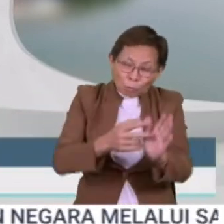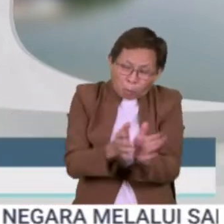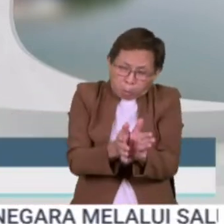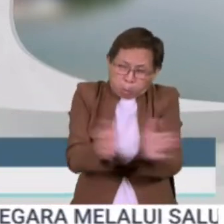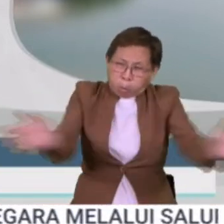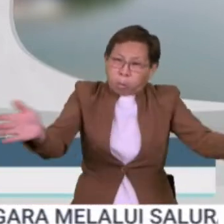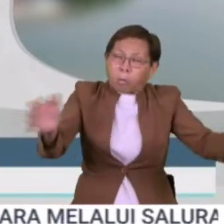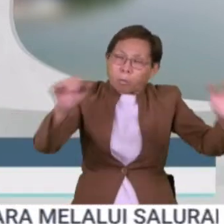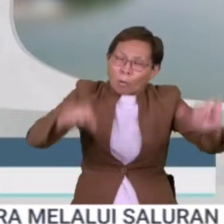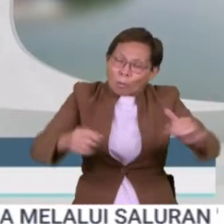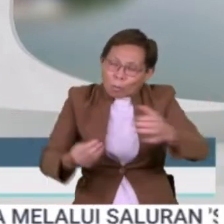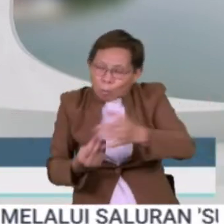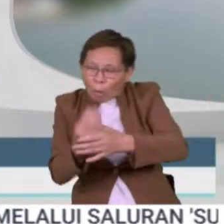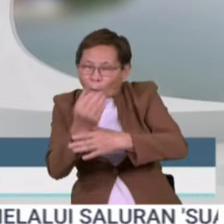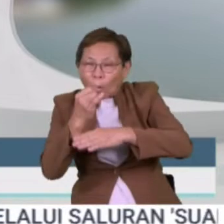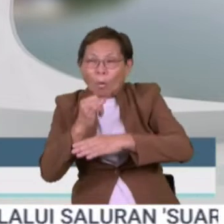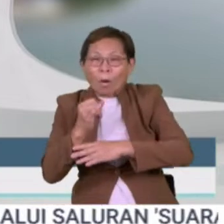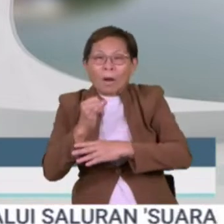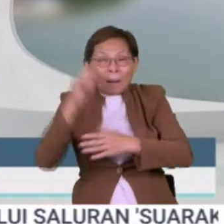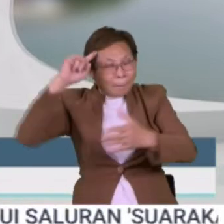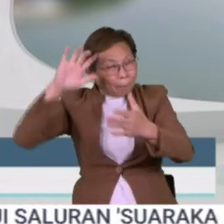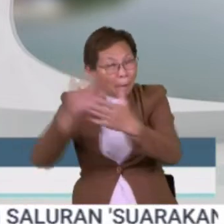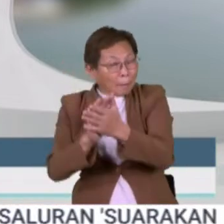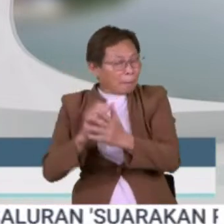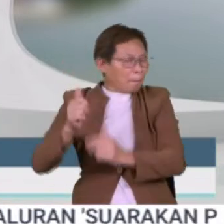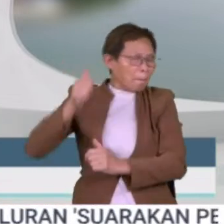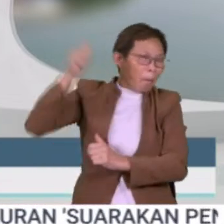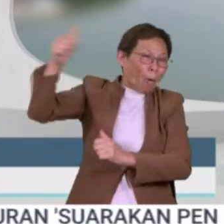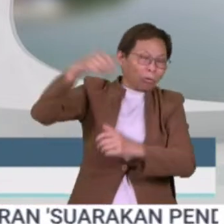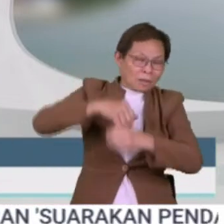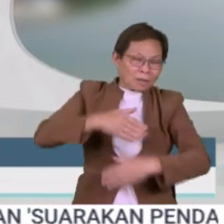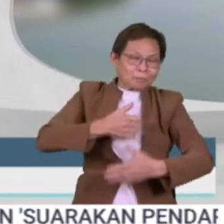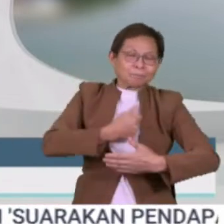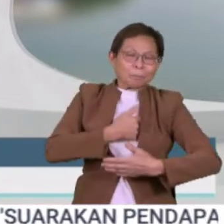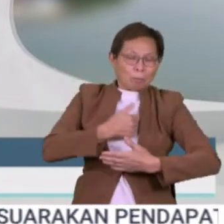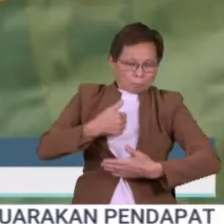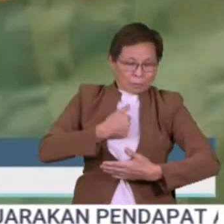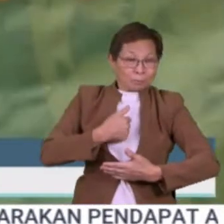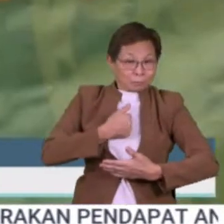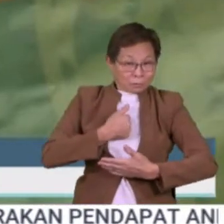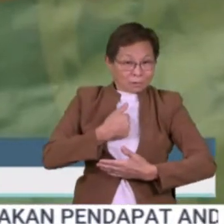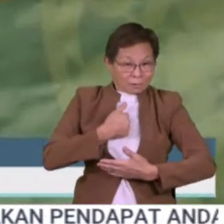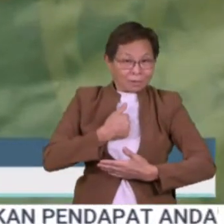meluas dan mampu memupuk keimanan yang tinggi dalam diri umat Islam